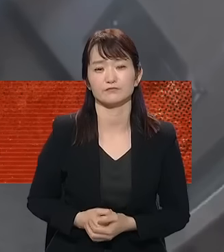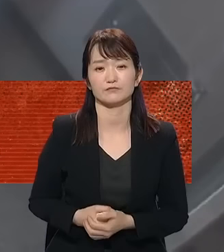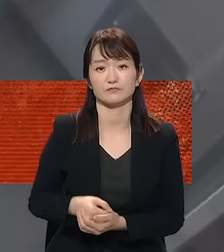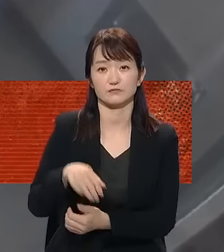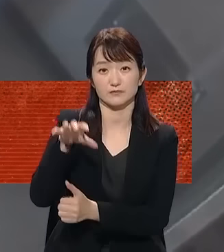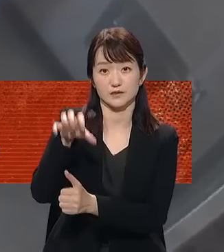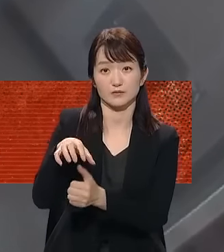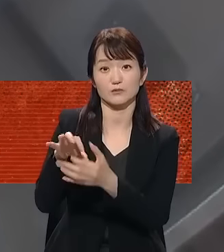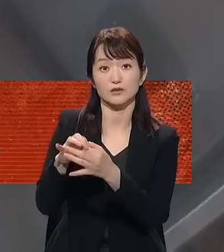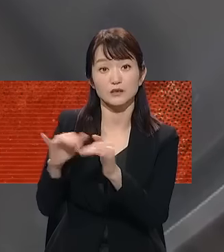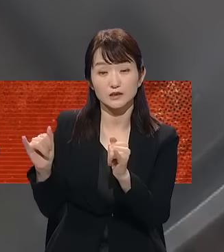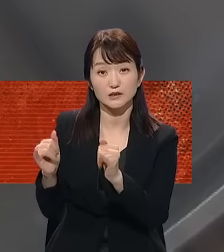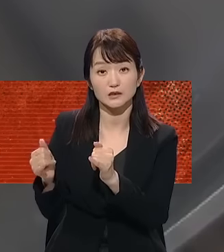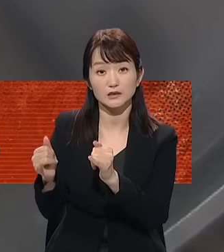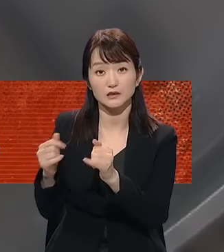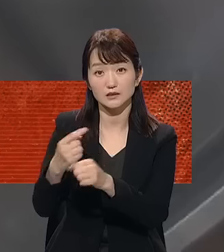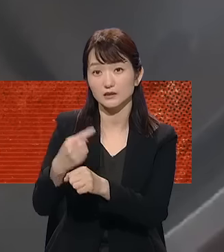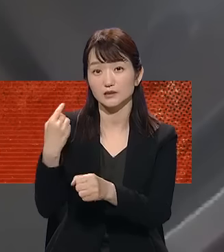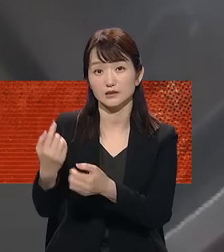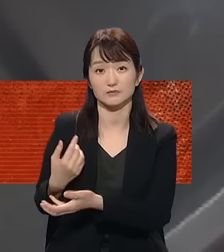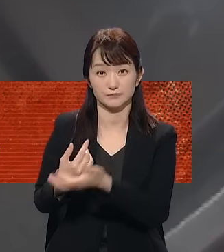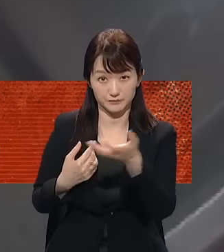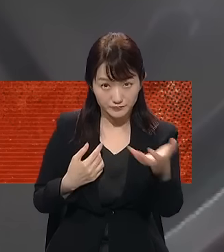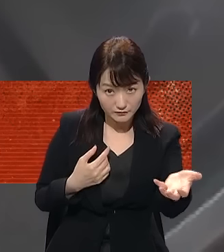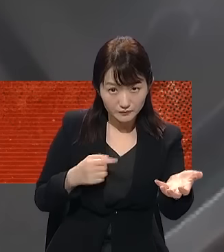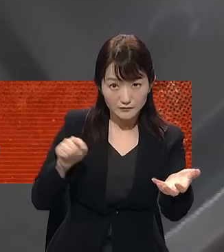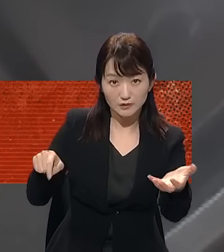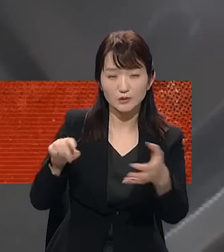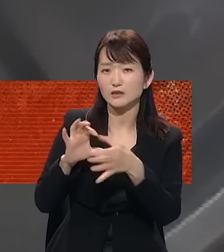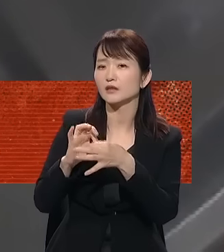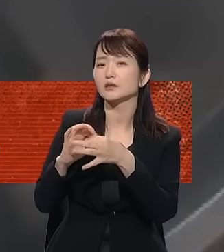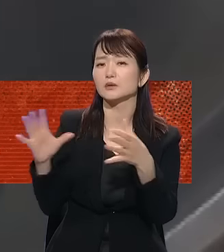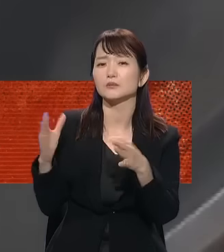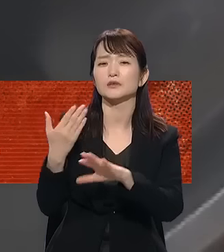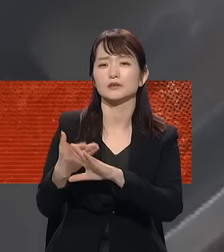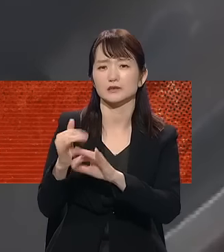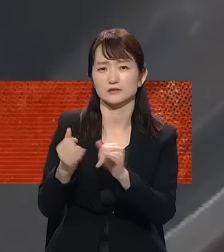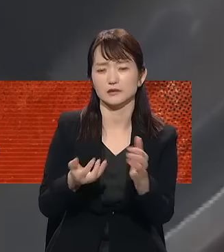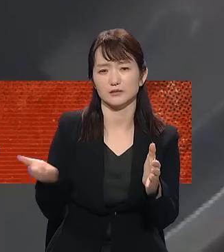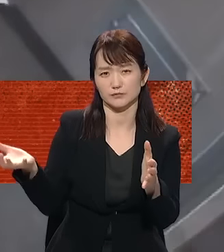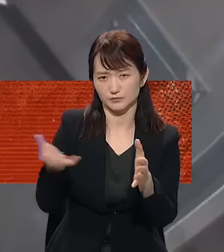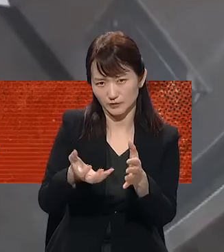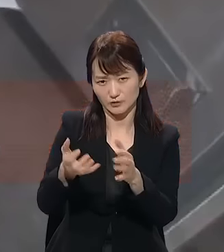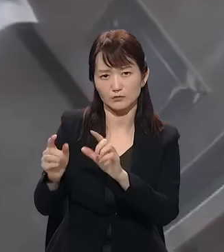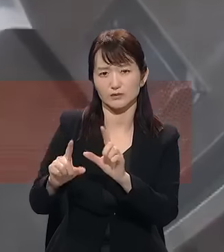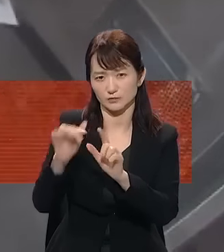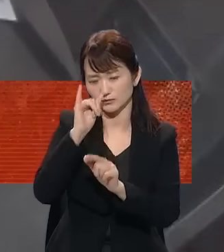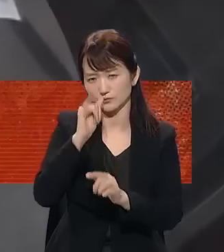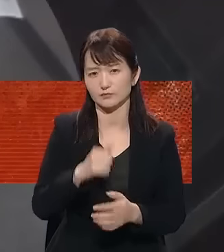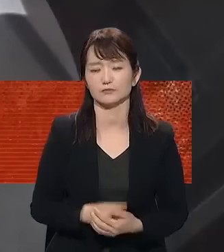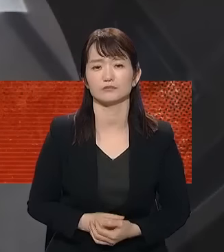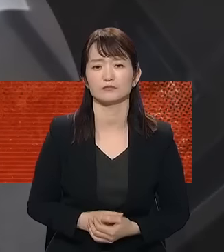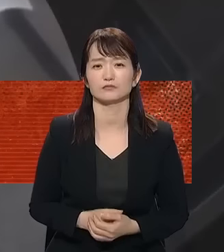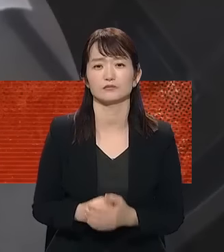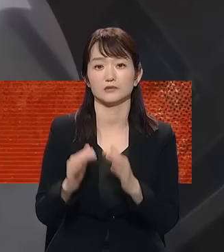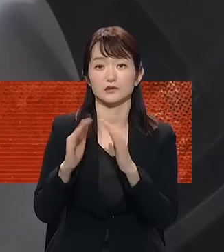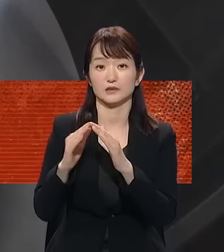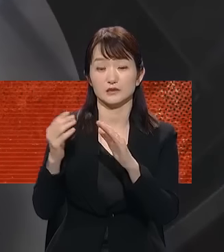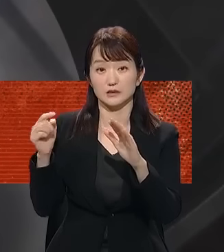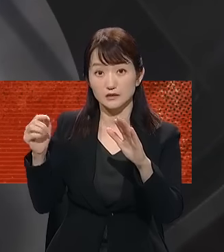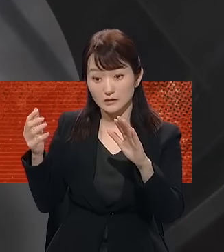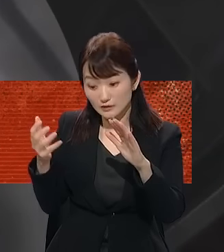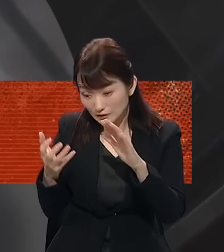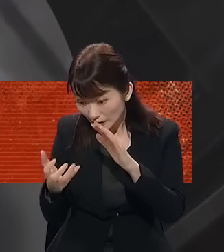이미 1년 전쯤에 이사를 했고 현재 그 집에는 관련없는 다른 세입자가 거주를 하고 있었던 것 입니다 주택에 들어가고